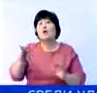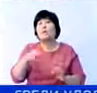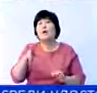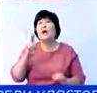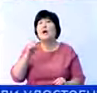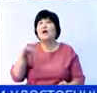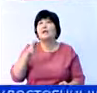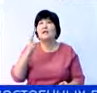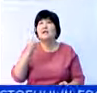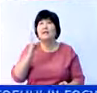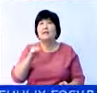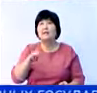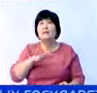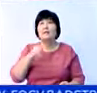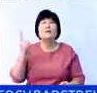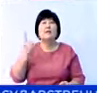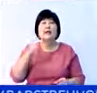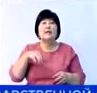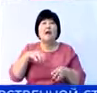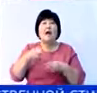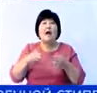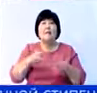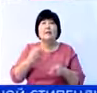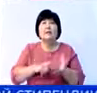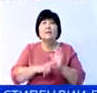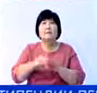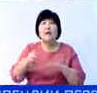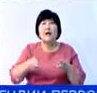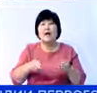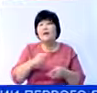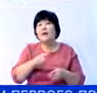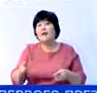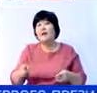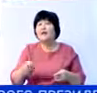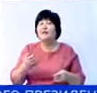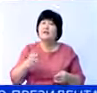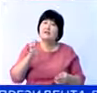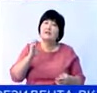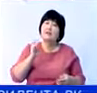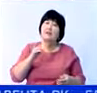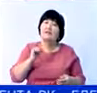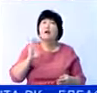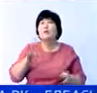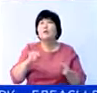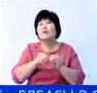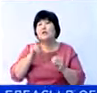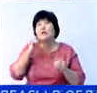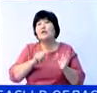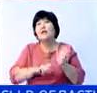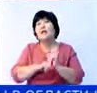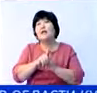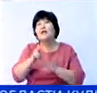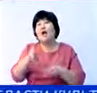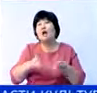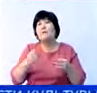центр. Были проведены первые операции. Вначале провели коронарографию, стентирование. После 10 числа мы уже начали